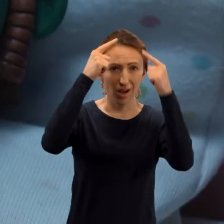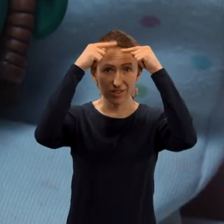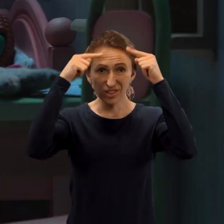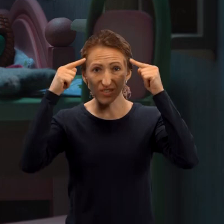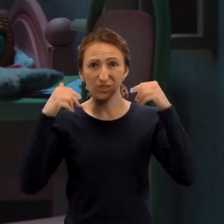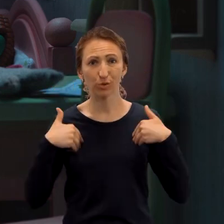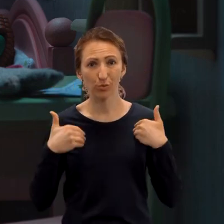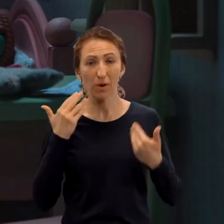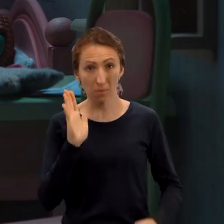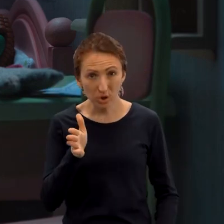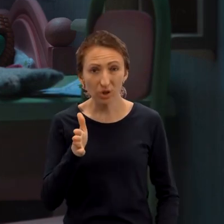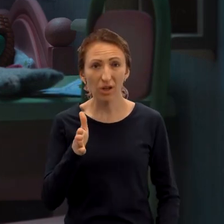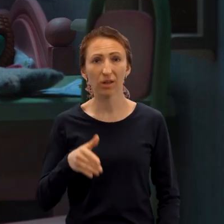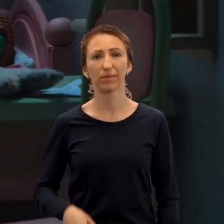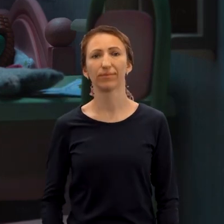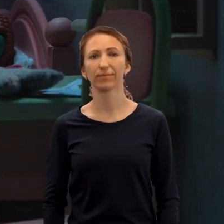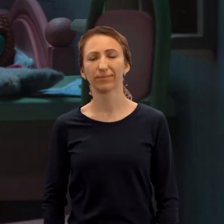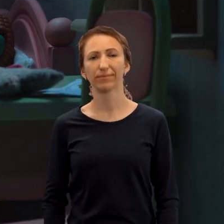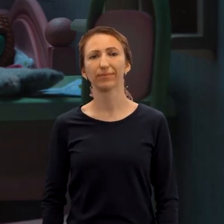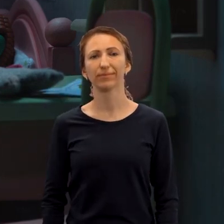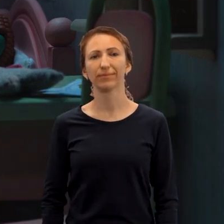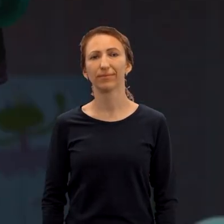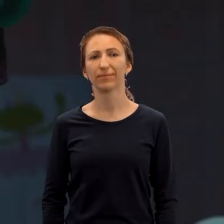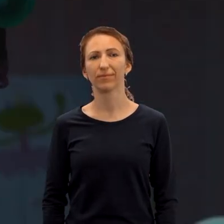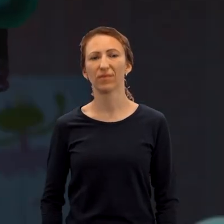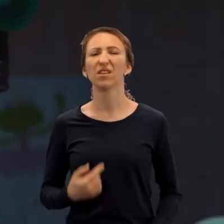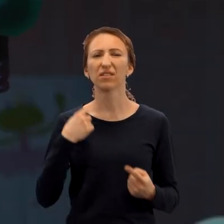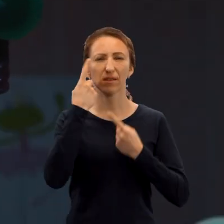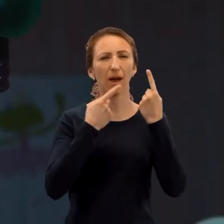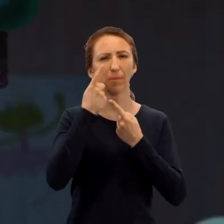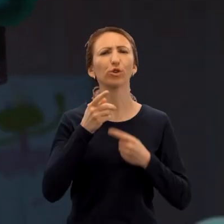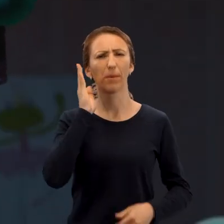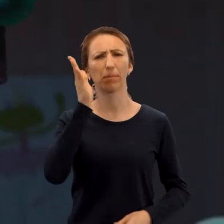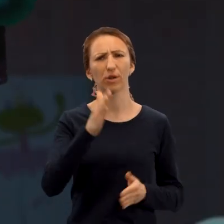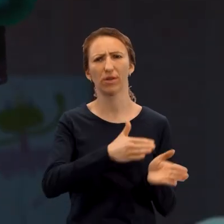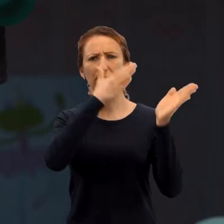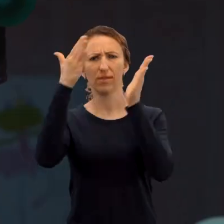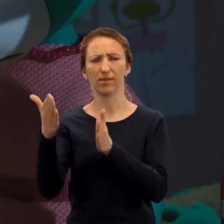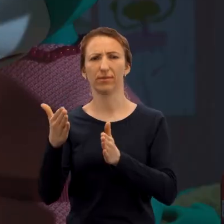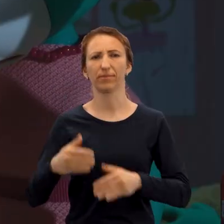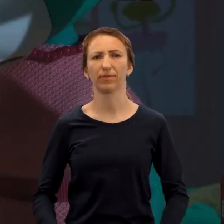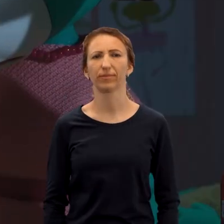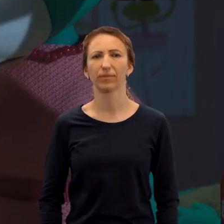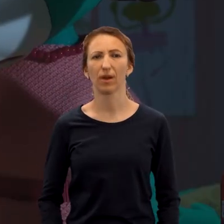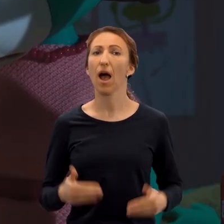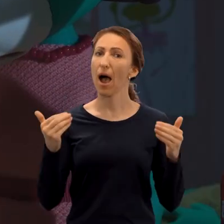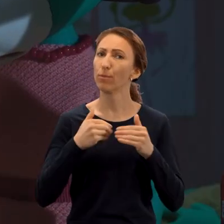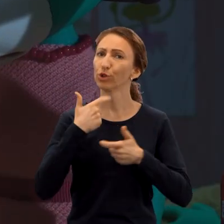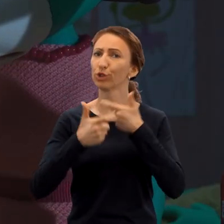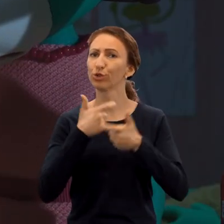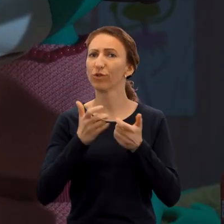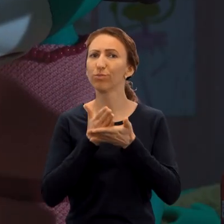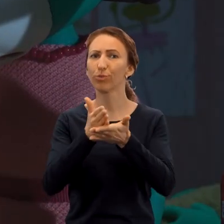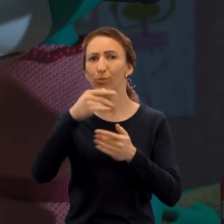Mamusiu, kiedy treflinka będzie zdrowa? Myślę, że dopiero za kilka dni. A czy można coś